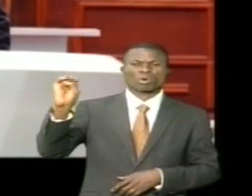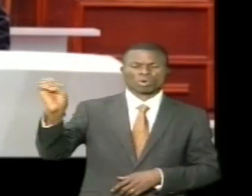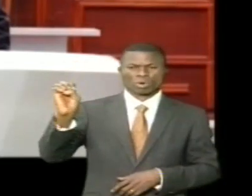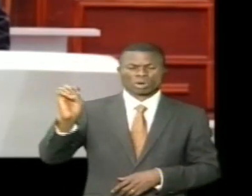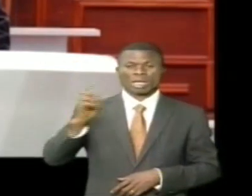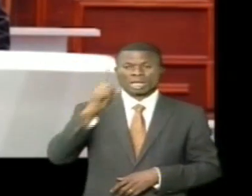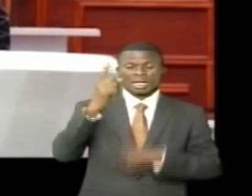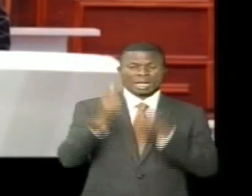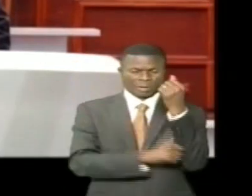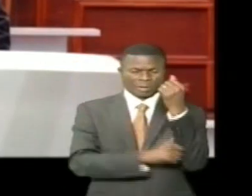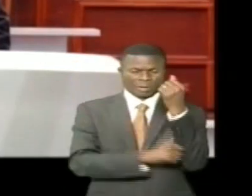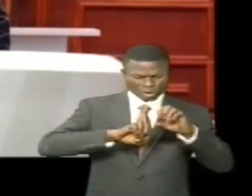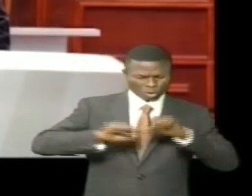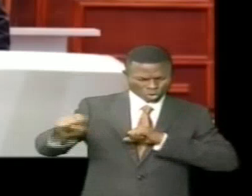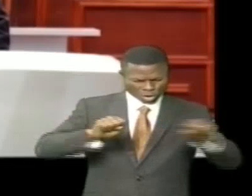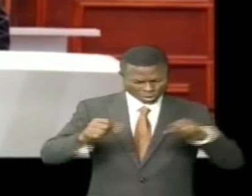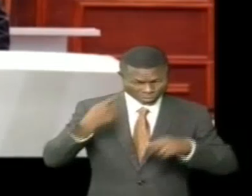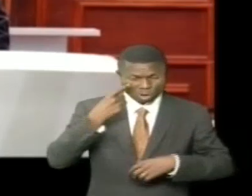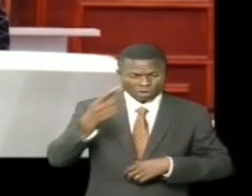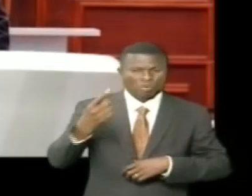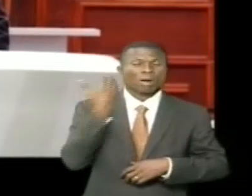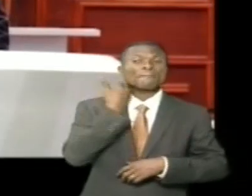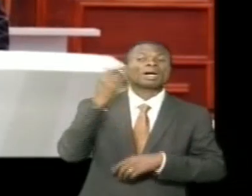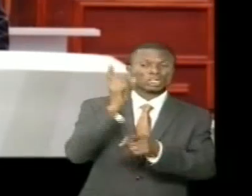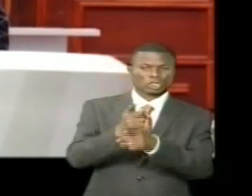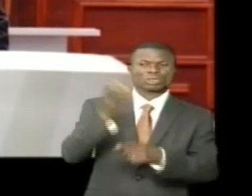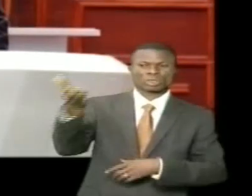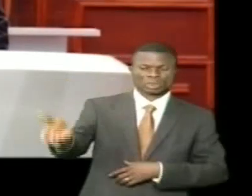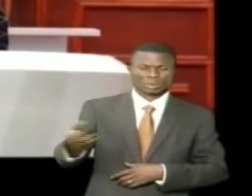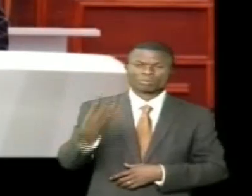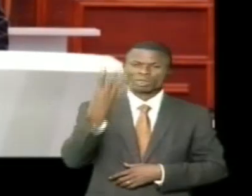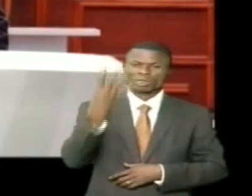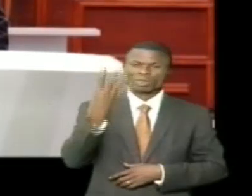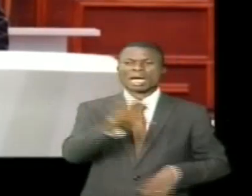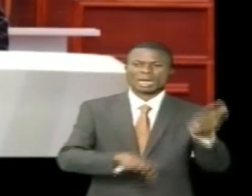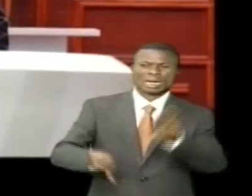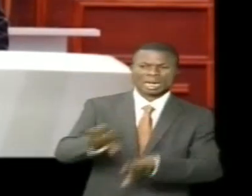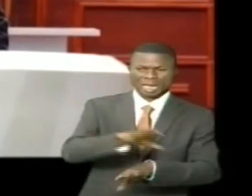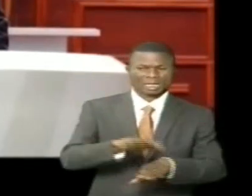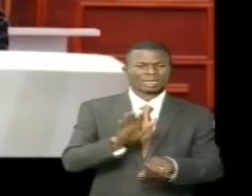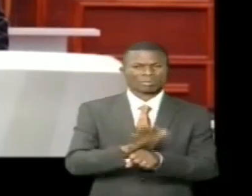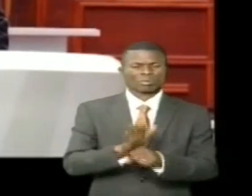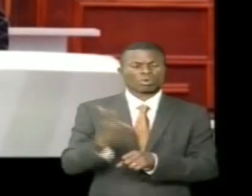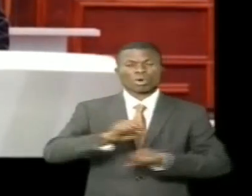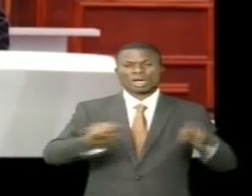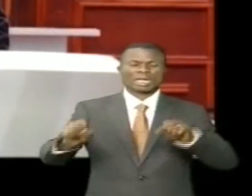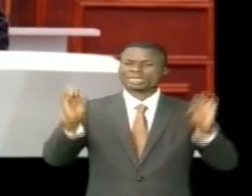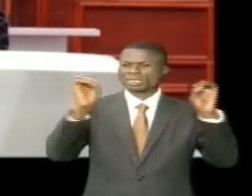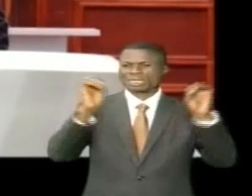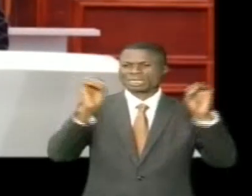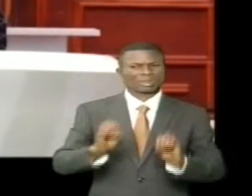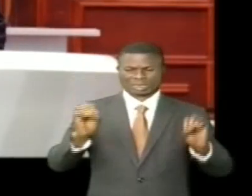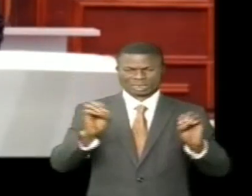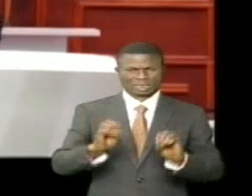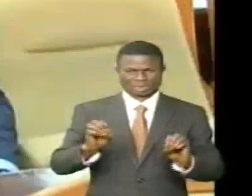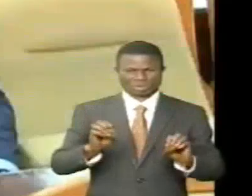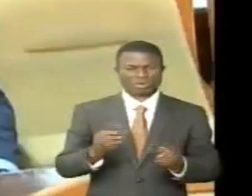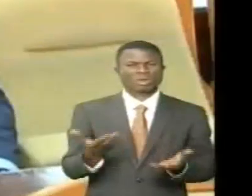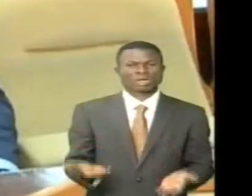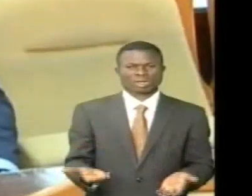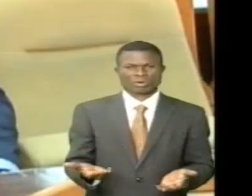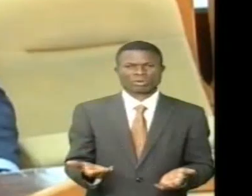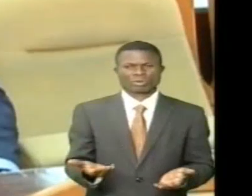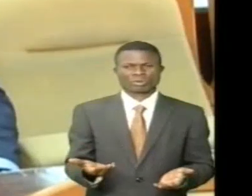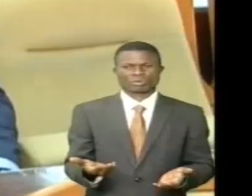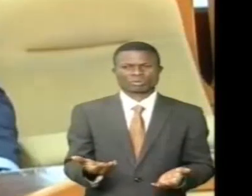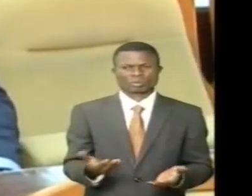positif. Les 4 autres ayant déjà été enterrés sans prélèvement pour test post-mortem en laboratoire.